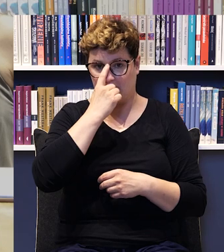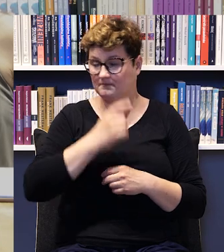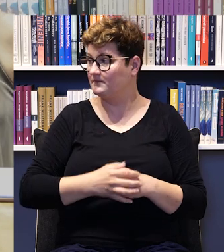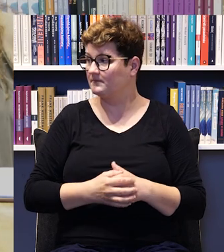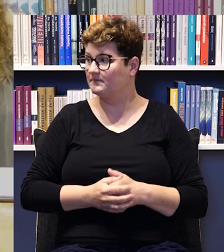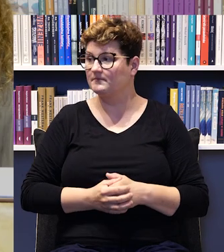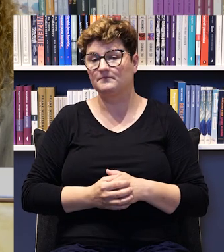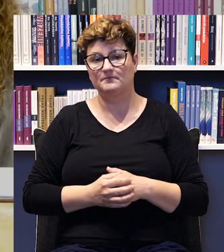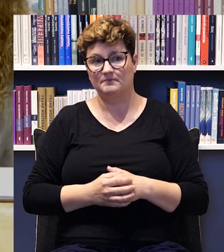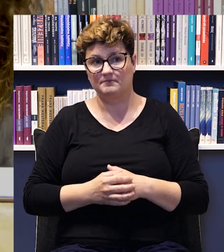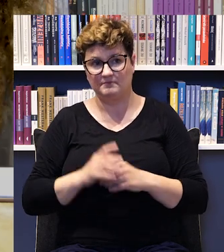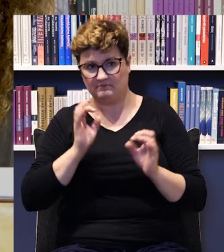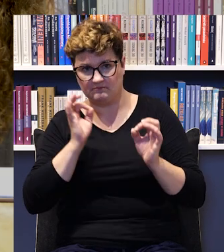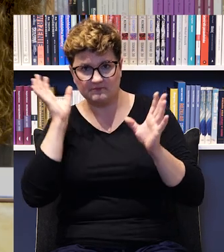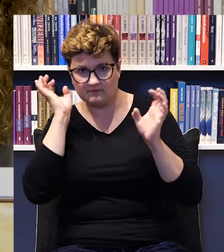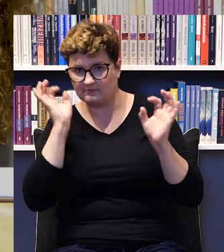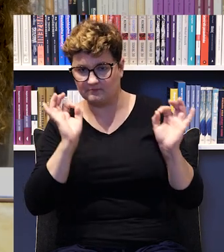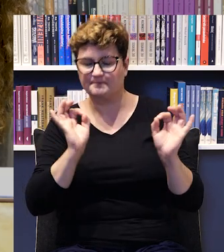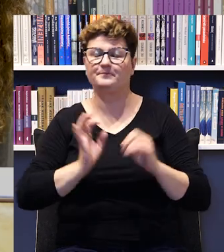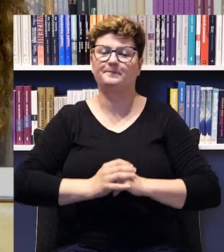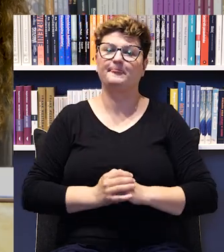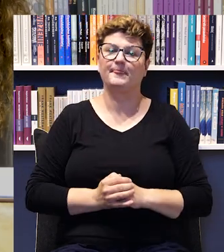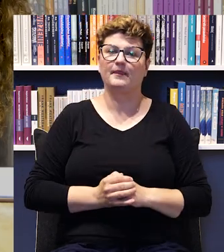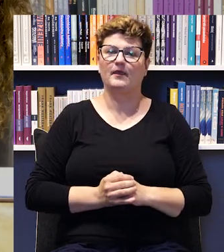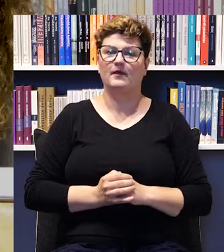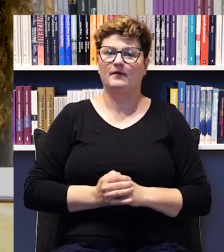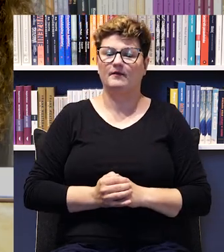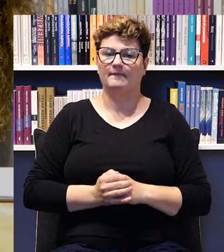Teraz? Teraz jest chyba okej. Okay.